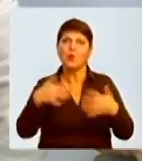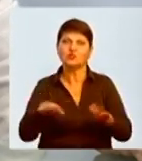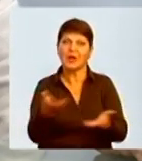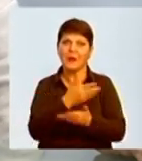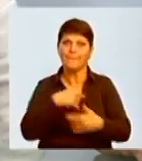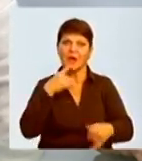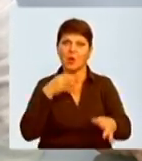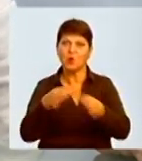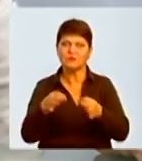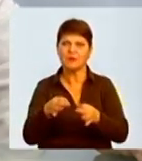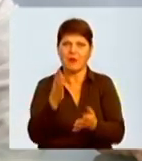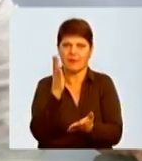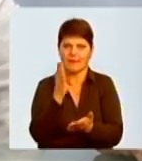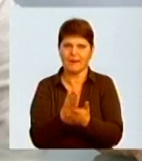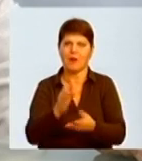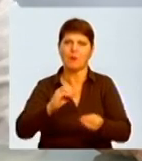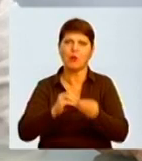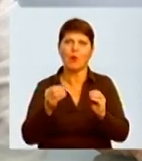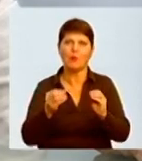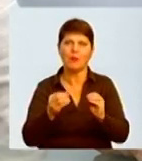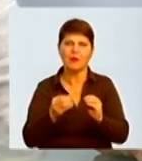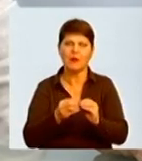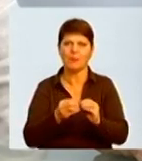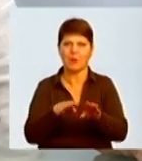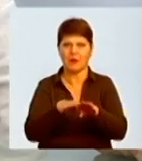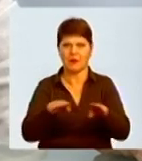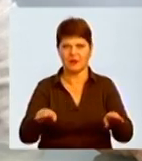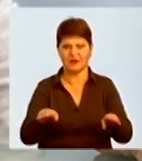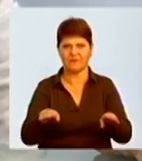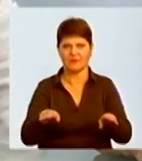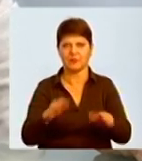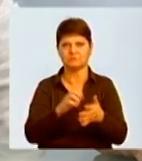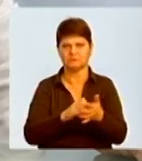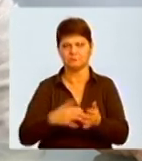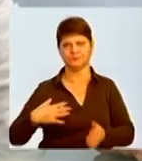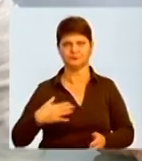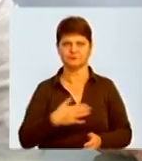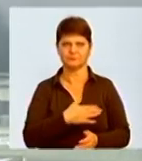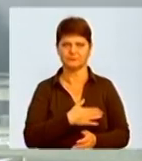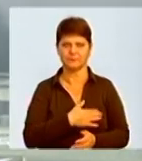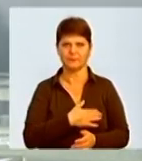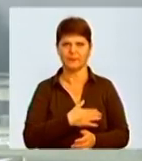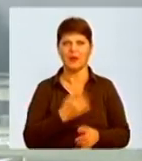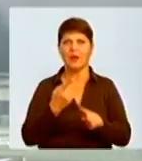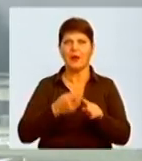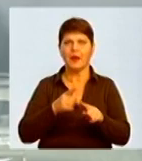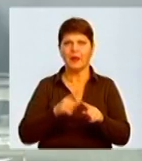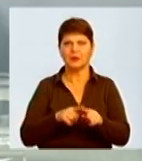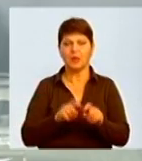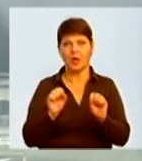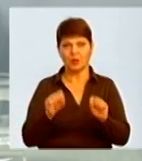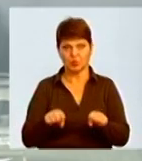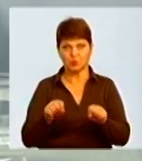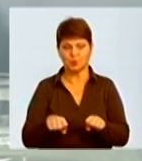явно є проблеми того чи іншого рівня з приводу молочної залози. тобто це певна така доступність, так,